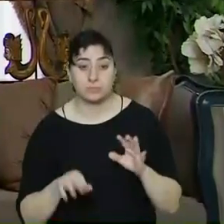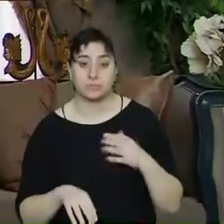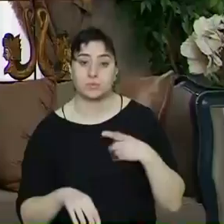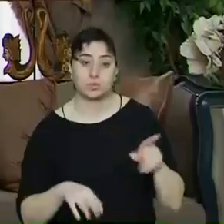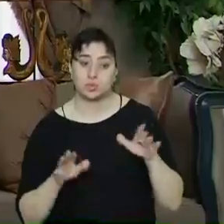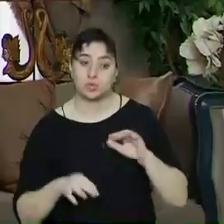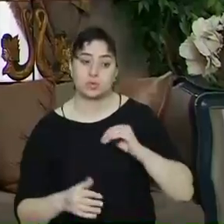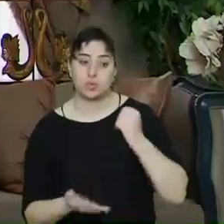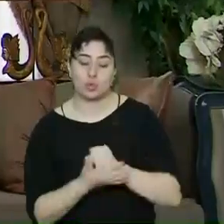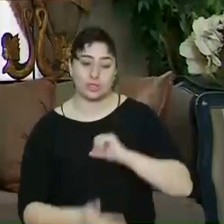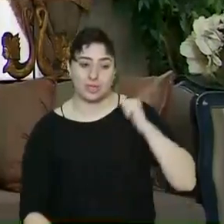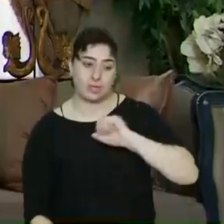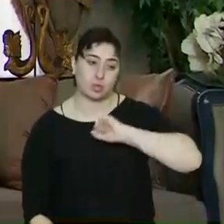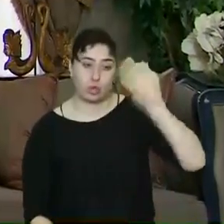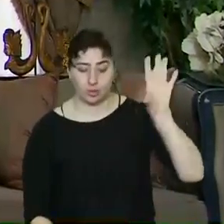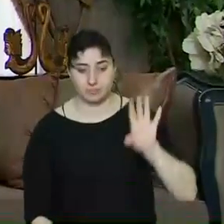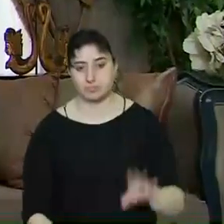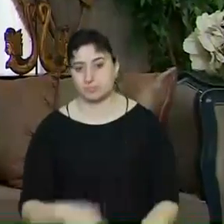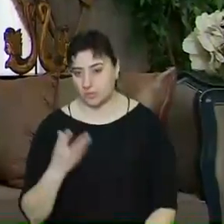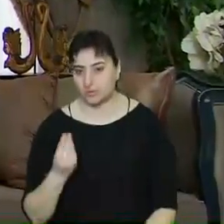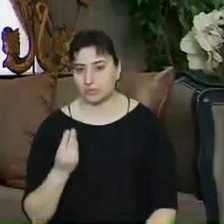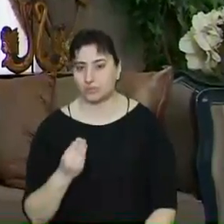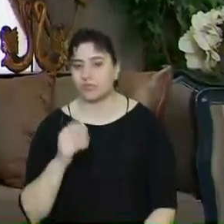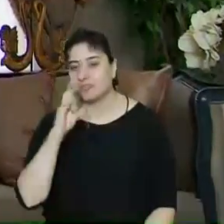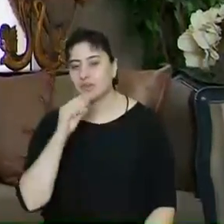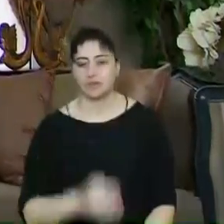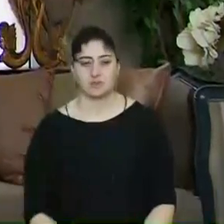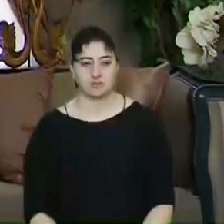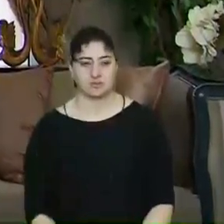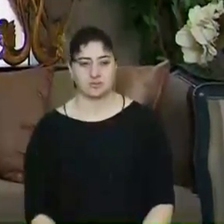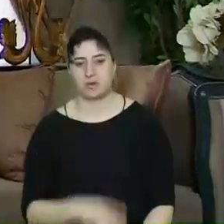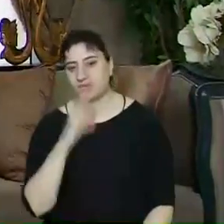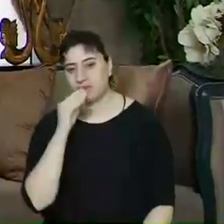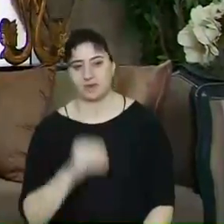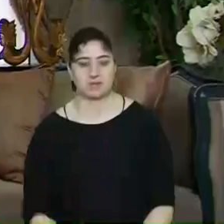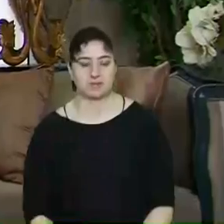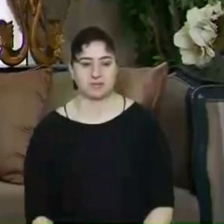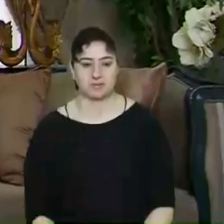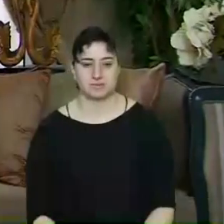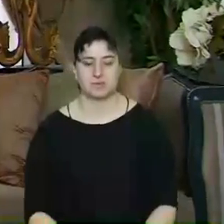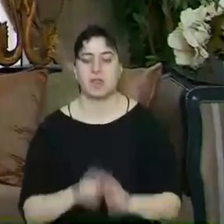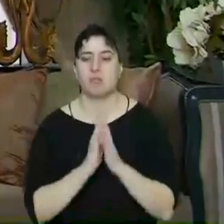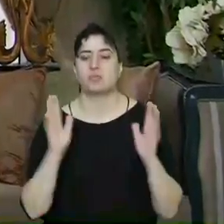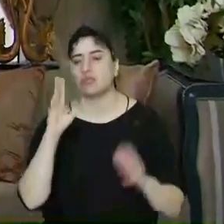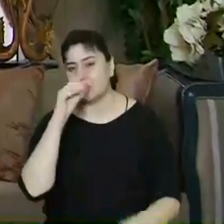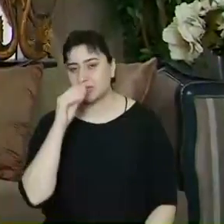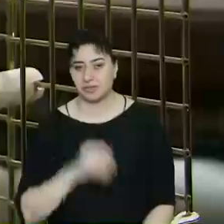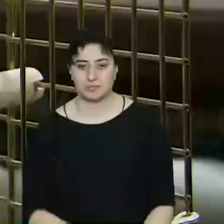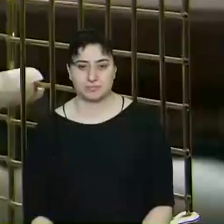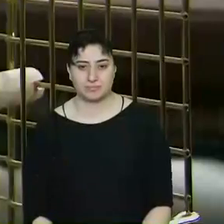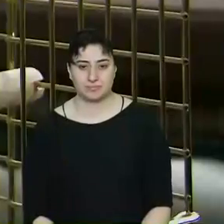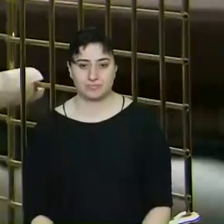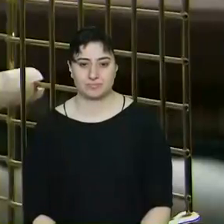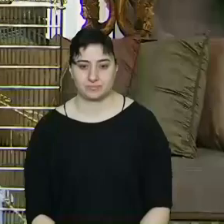ben bu kuşu Cavit'e postalarım, haberiniz olsun ha. Tamam Kemal, hadi git. Sen hiç merak etme. Serpil zor